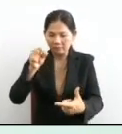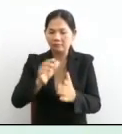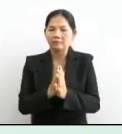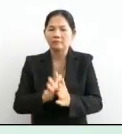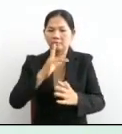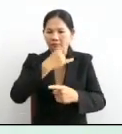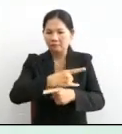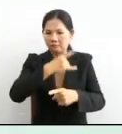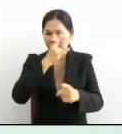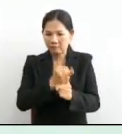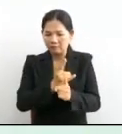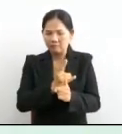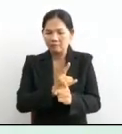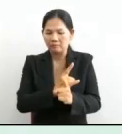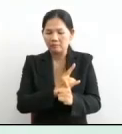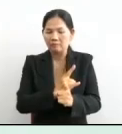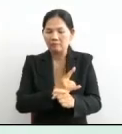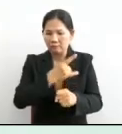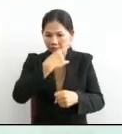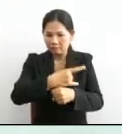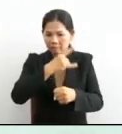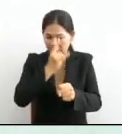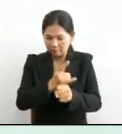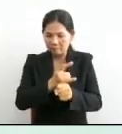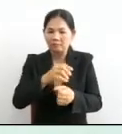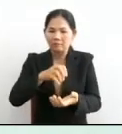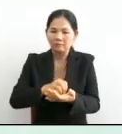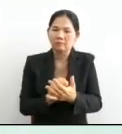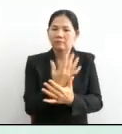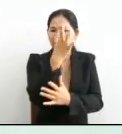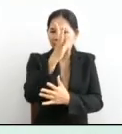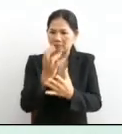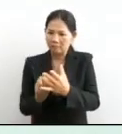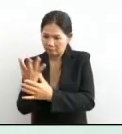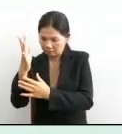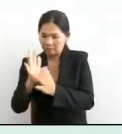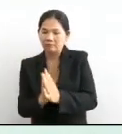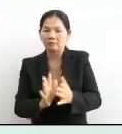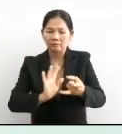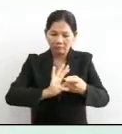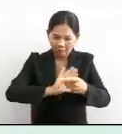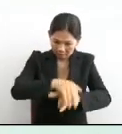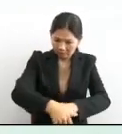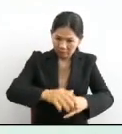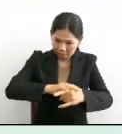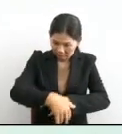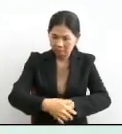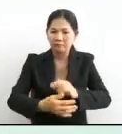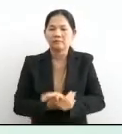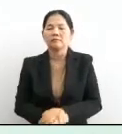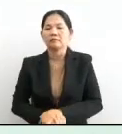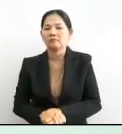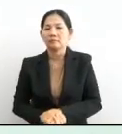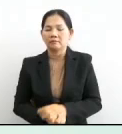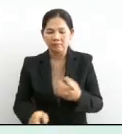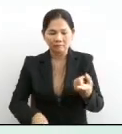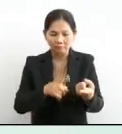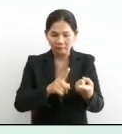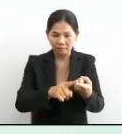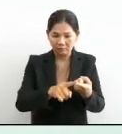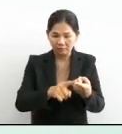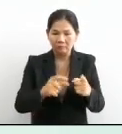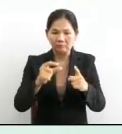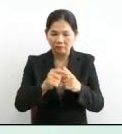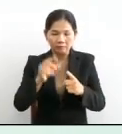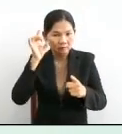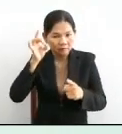mốc rộ bò đầm đầm lồng mí chả dừng mưa một lầm hạt dương khẳng kào ông tiên là con mùi